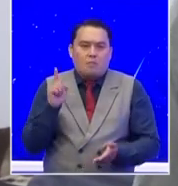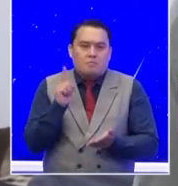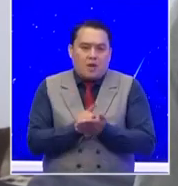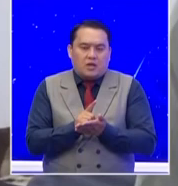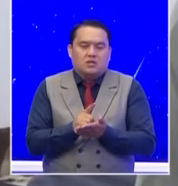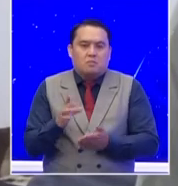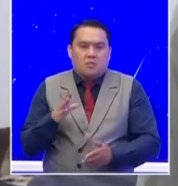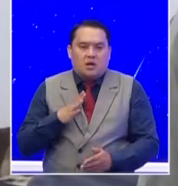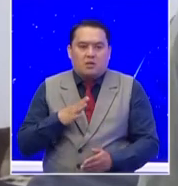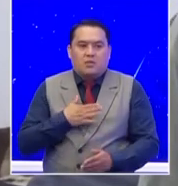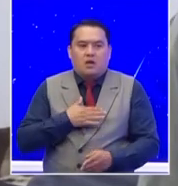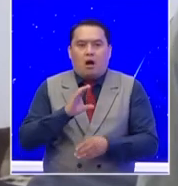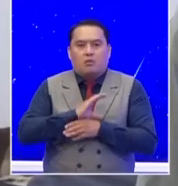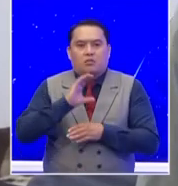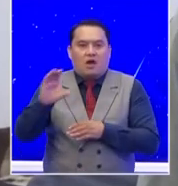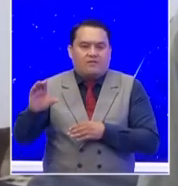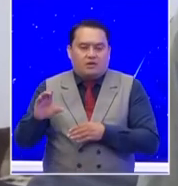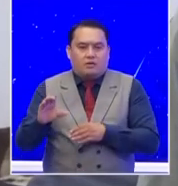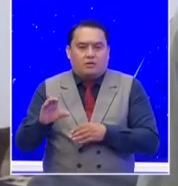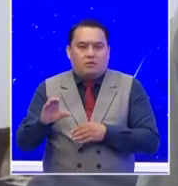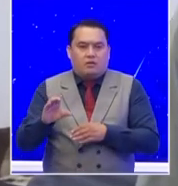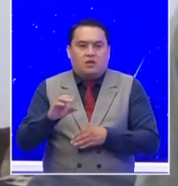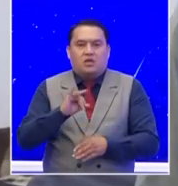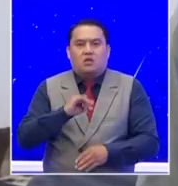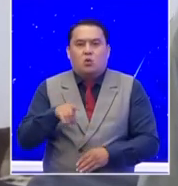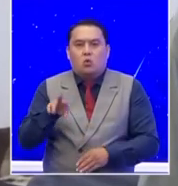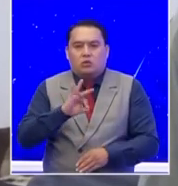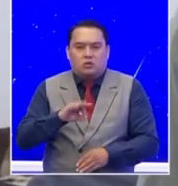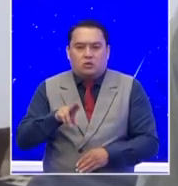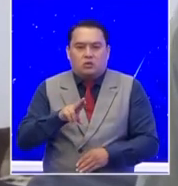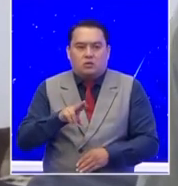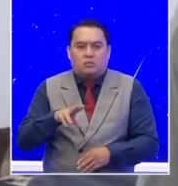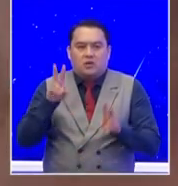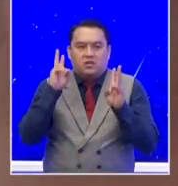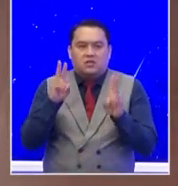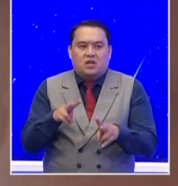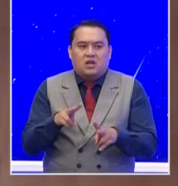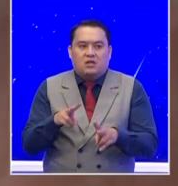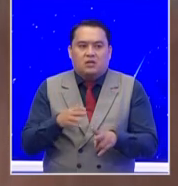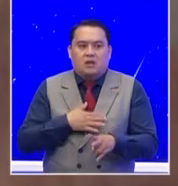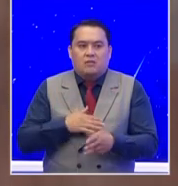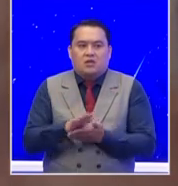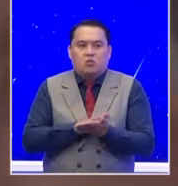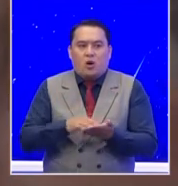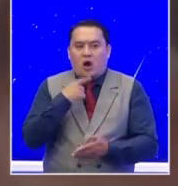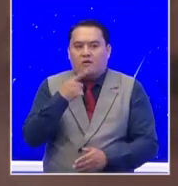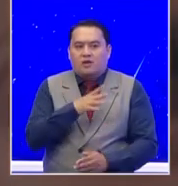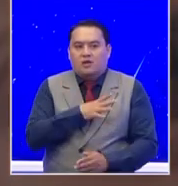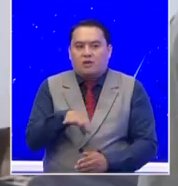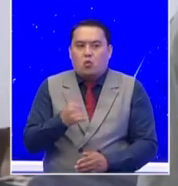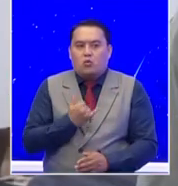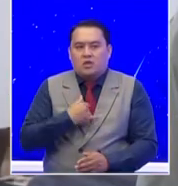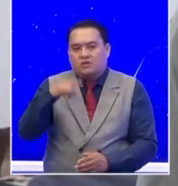меня отправить на радиоактивный йод но мы этого даже не знаю нам никто не говорил у нас